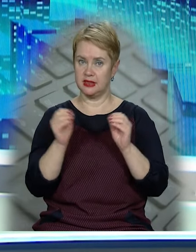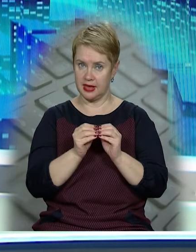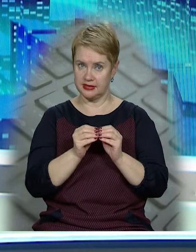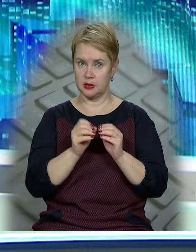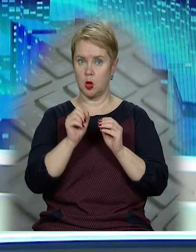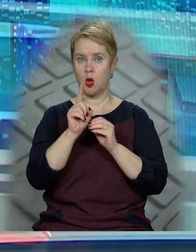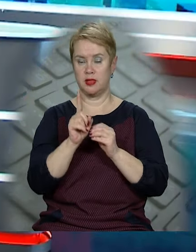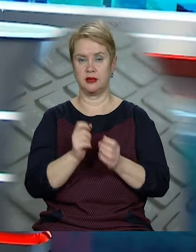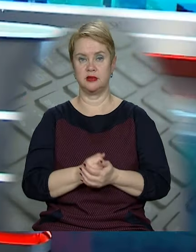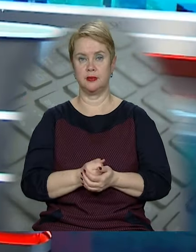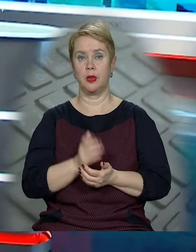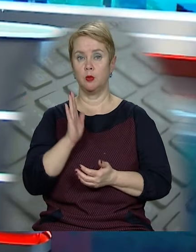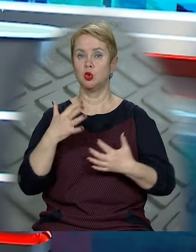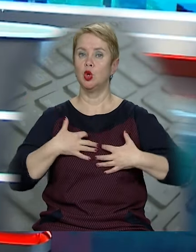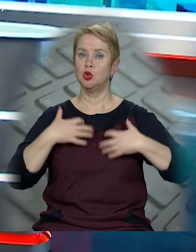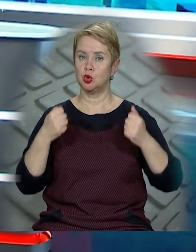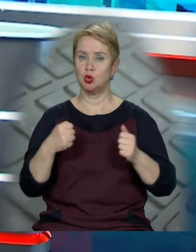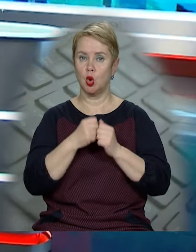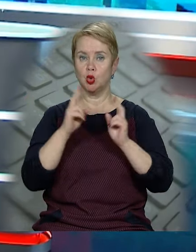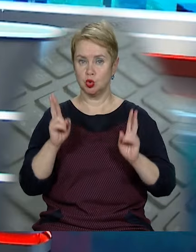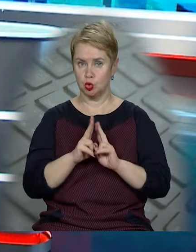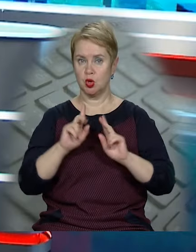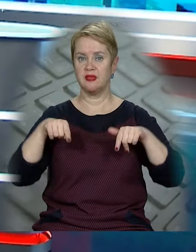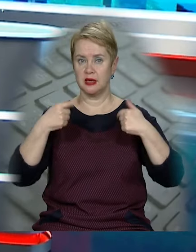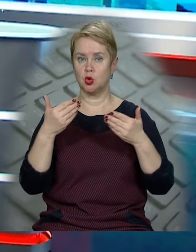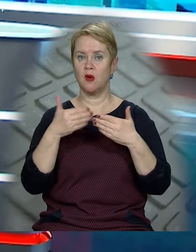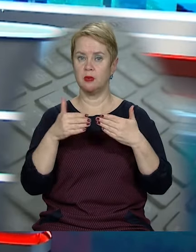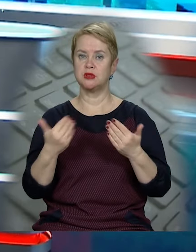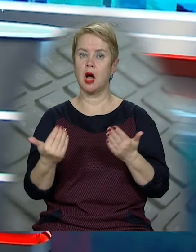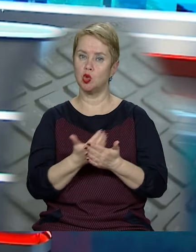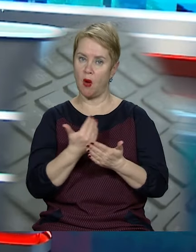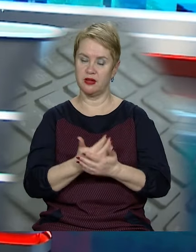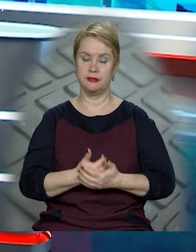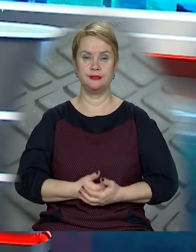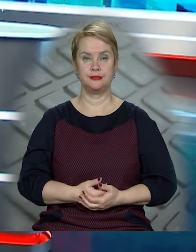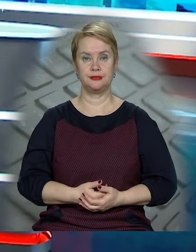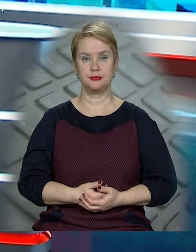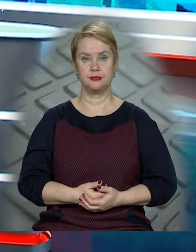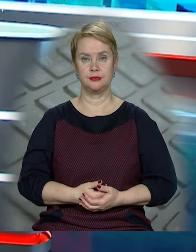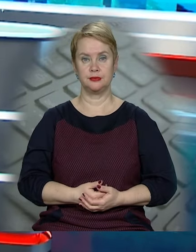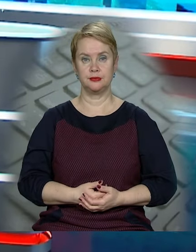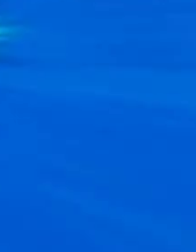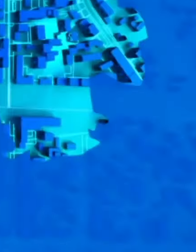210 11. Будьте здорові та до зустрічі вже у наступних випусках новин.